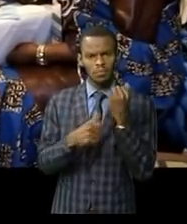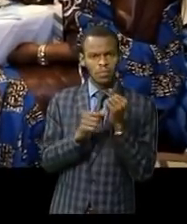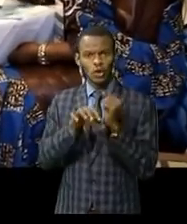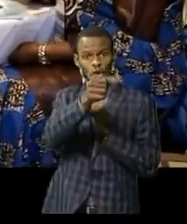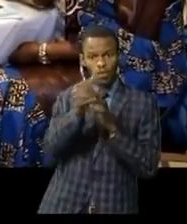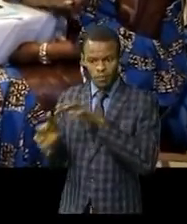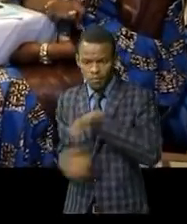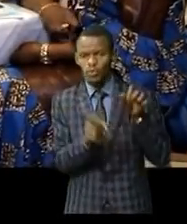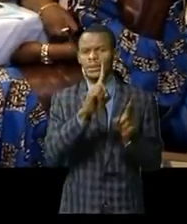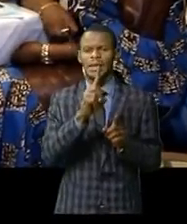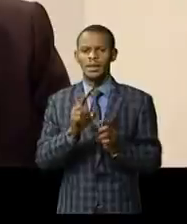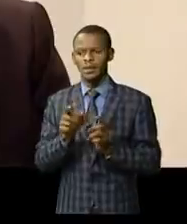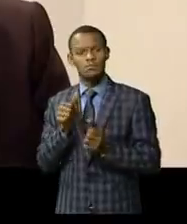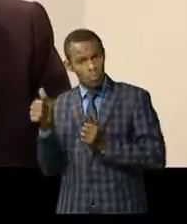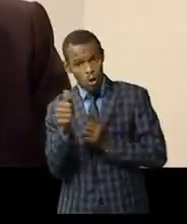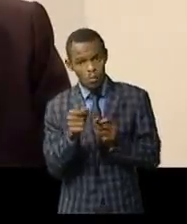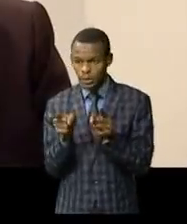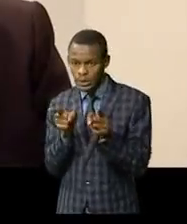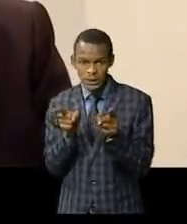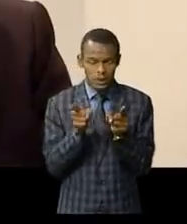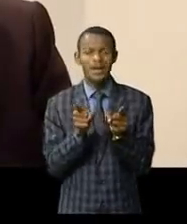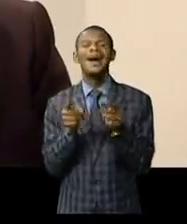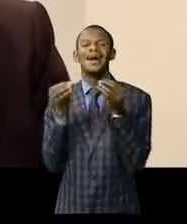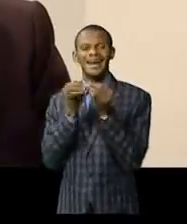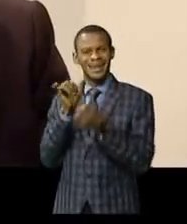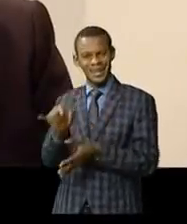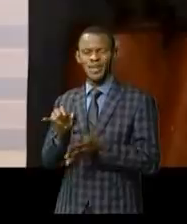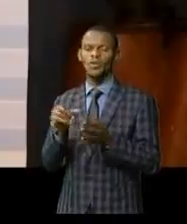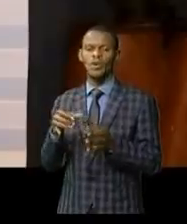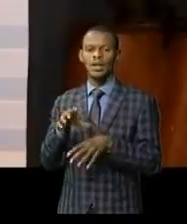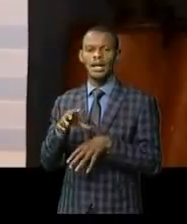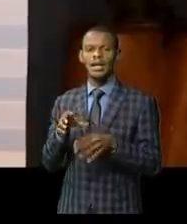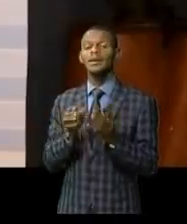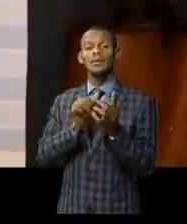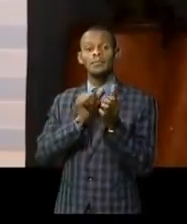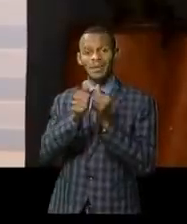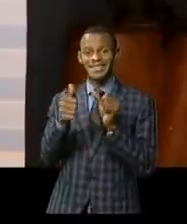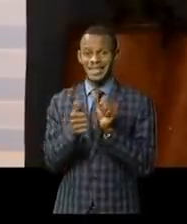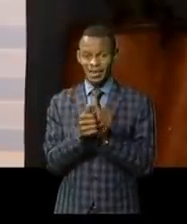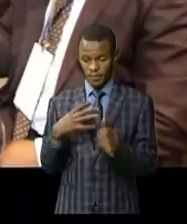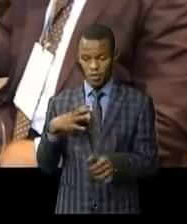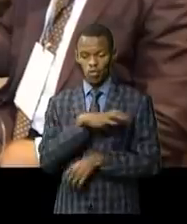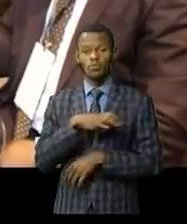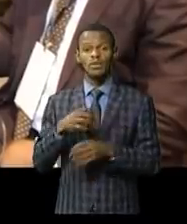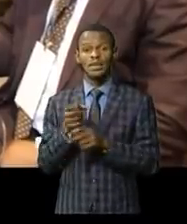protection écologique des forêts. Cette première édition du comité de pilotage de la stratégie nationale relative à la